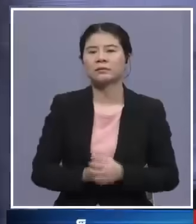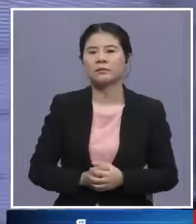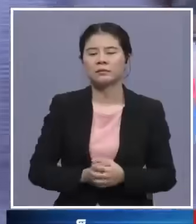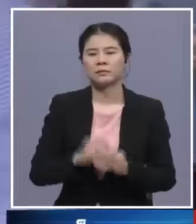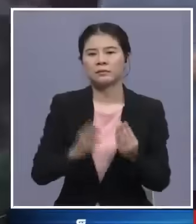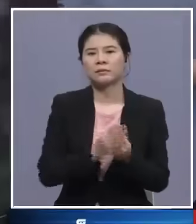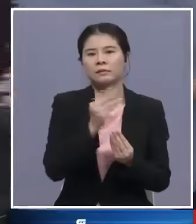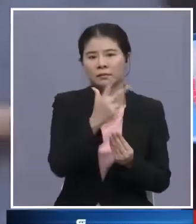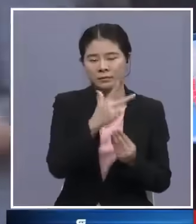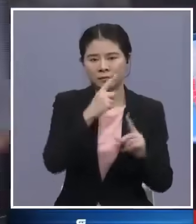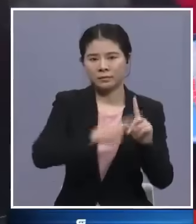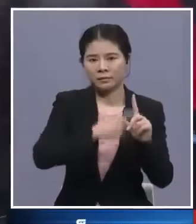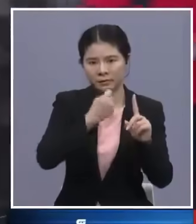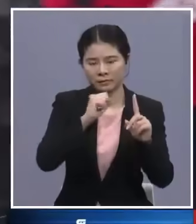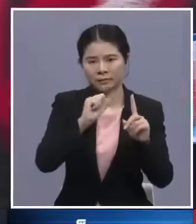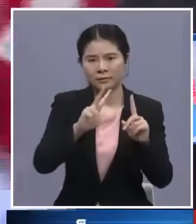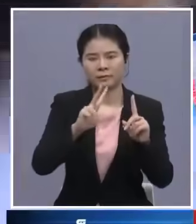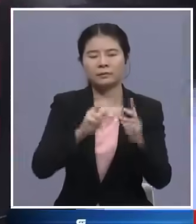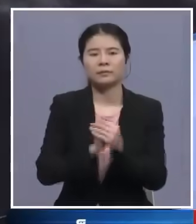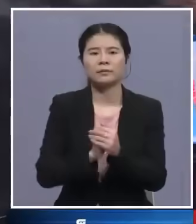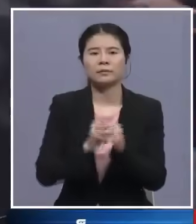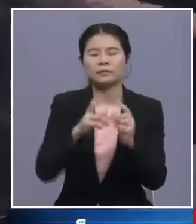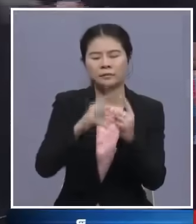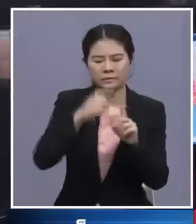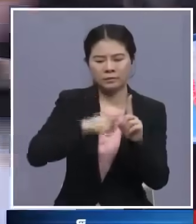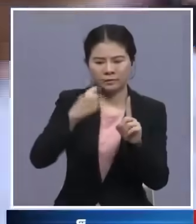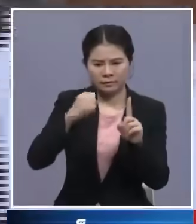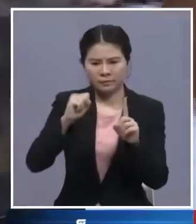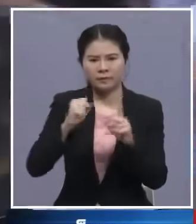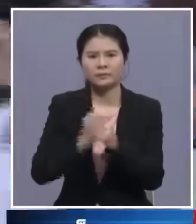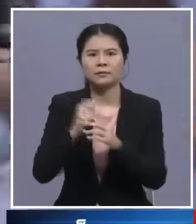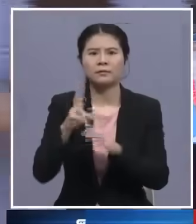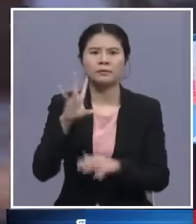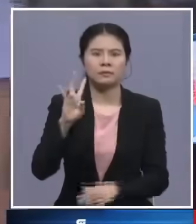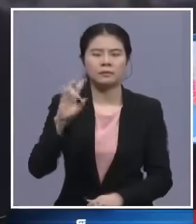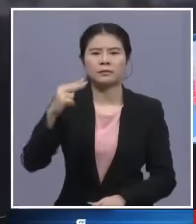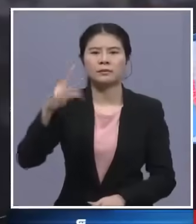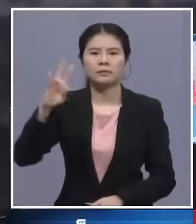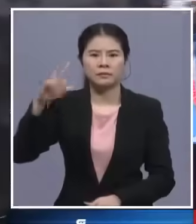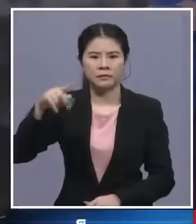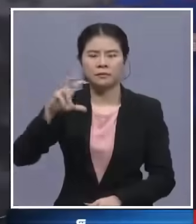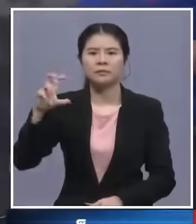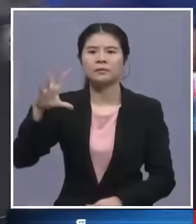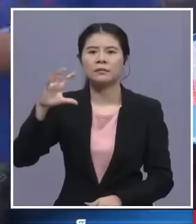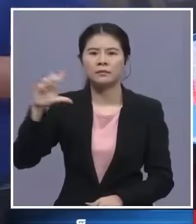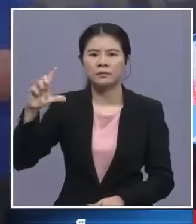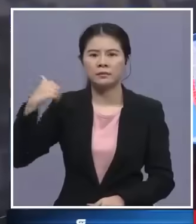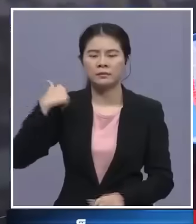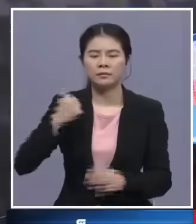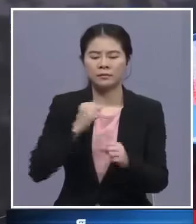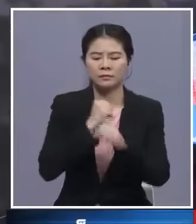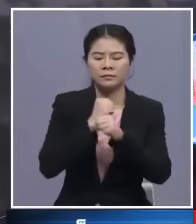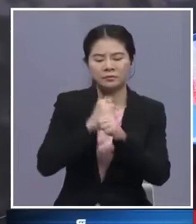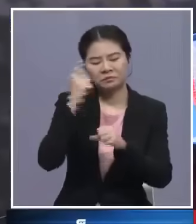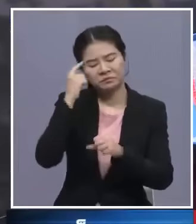สัปดาห์แรกของเดือนตุลาคมมีปริมาณเงินไหลออกนอกประเทศอีก 773ล้านบาทก็เลยสงสัยว่าจะมีการเติบ